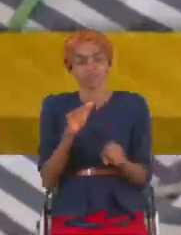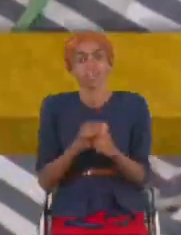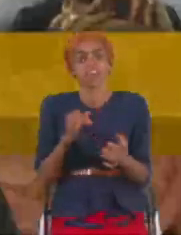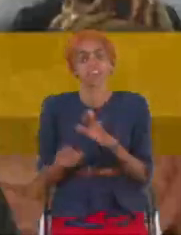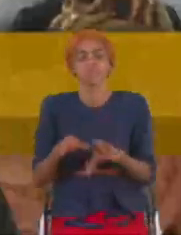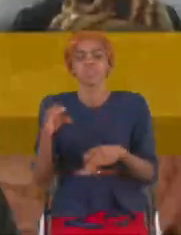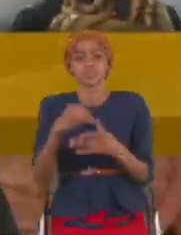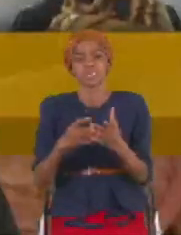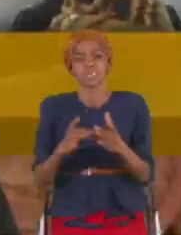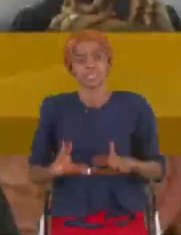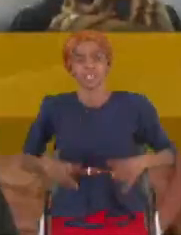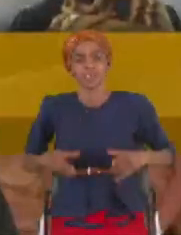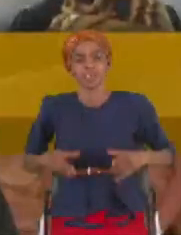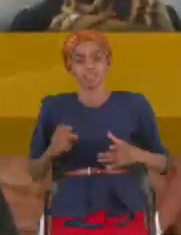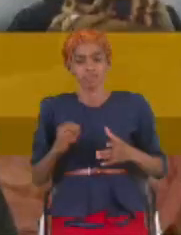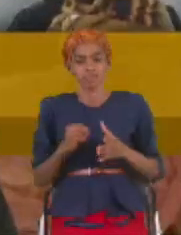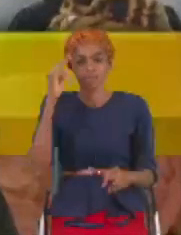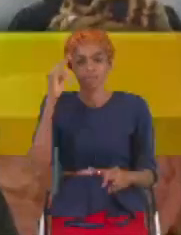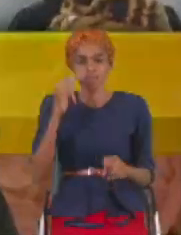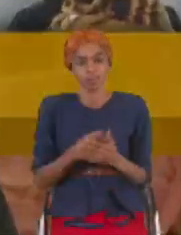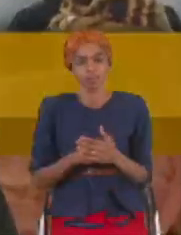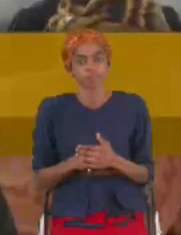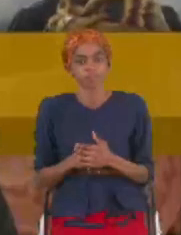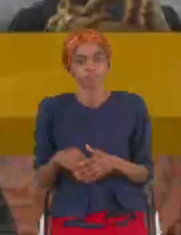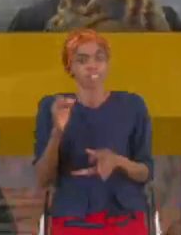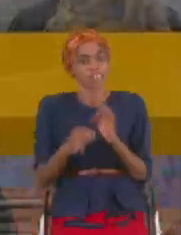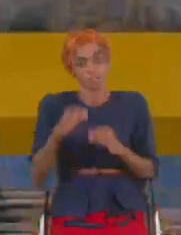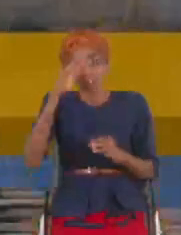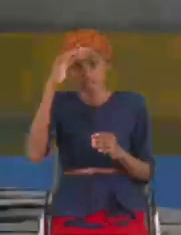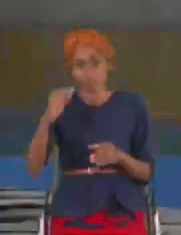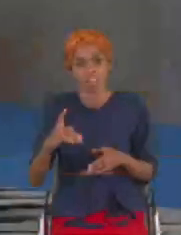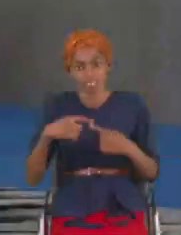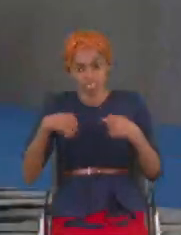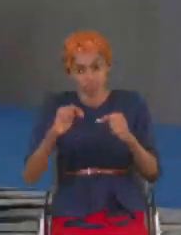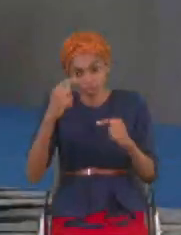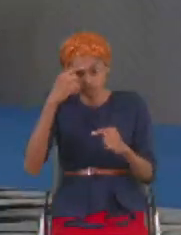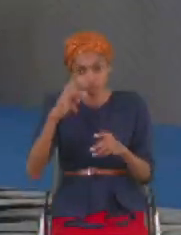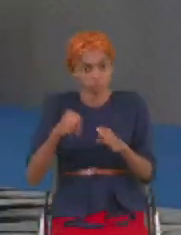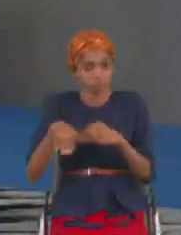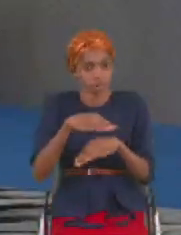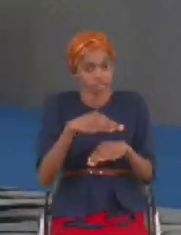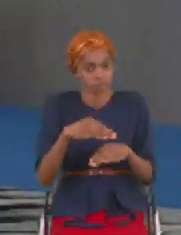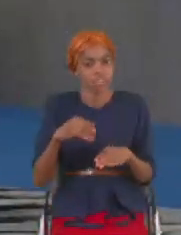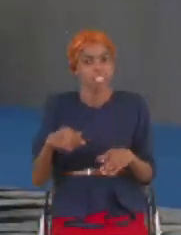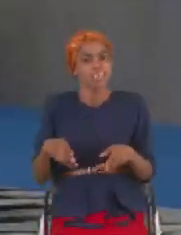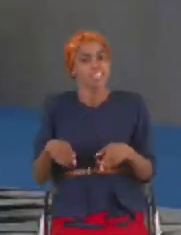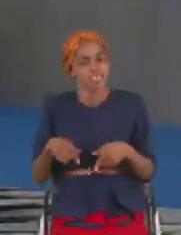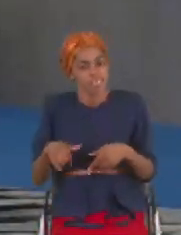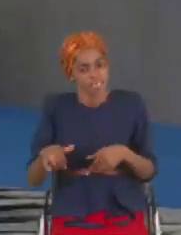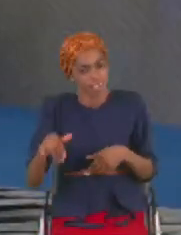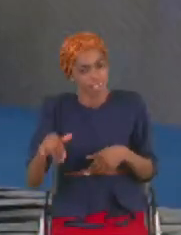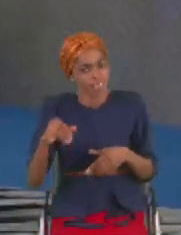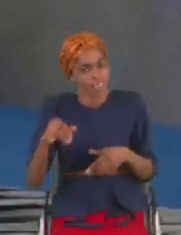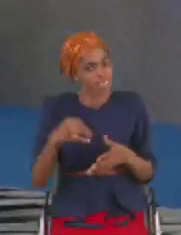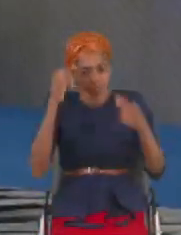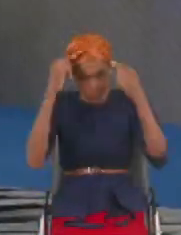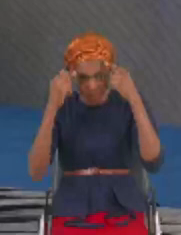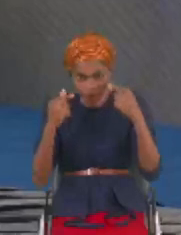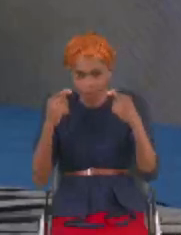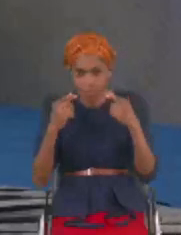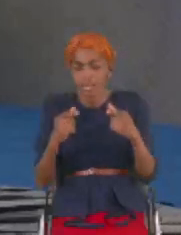vie au nom de jésus et et l'athlète de couronner ci n'a combattu suivant